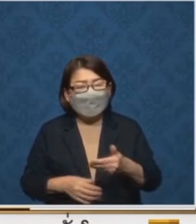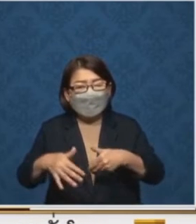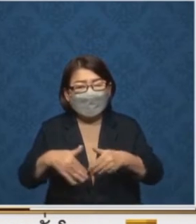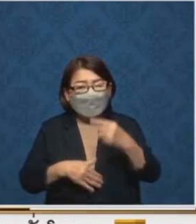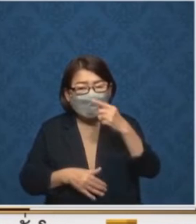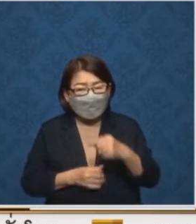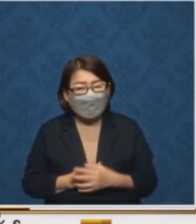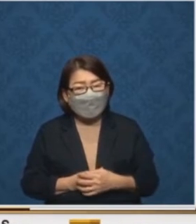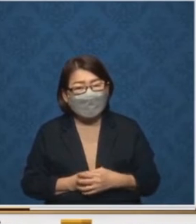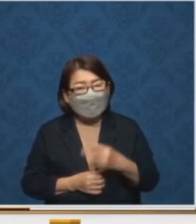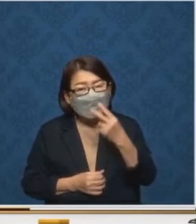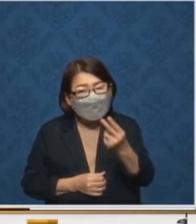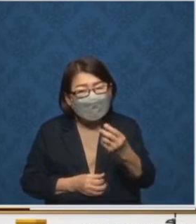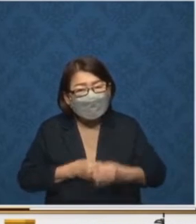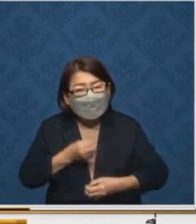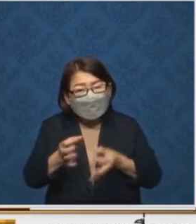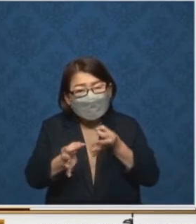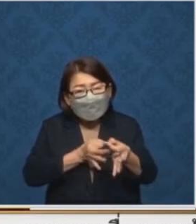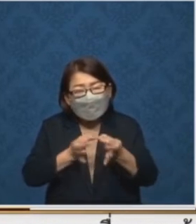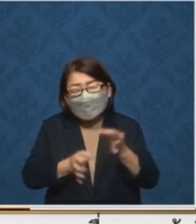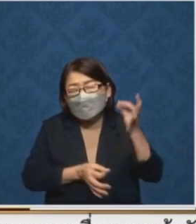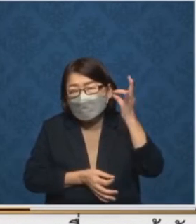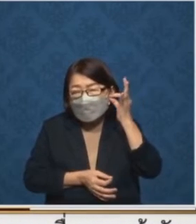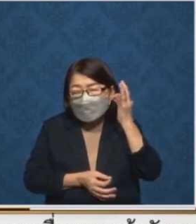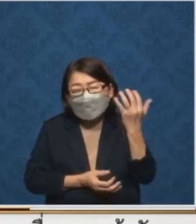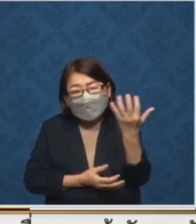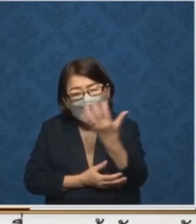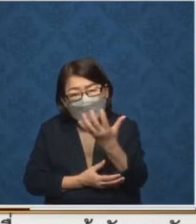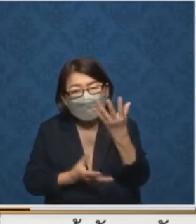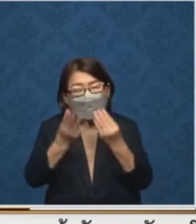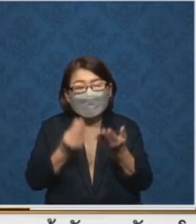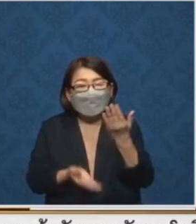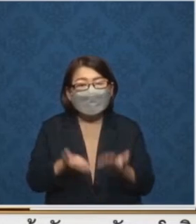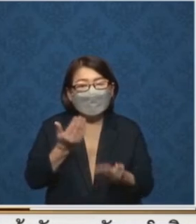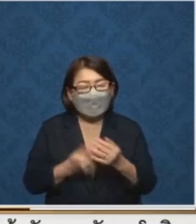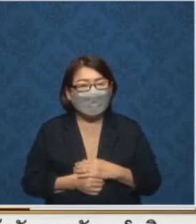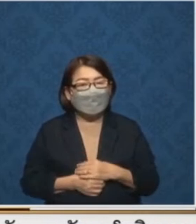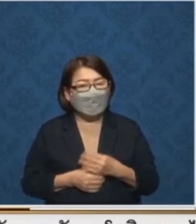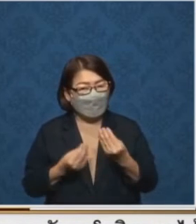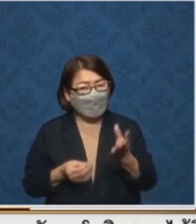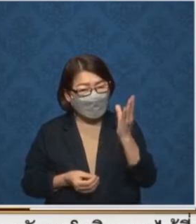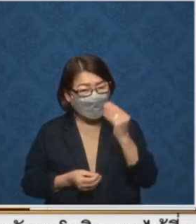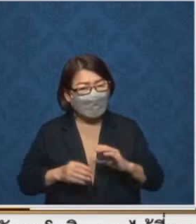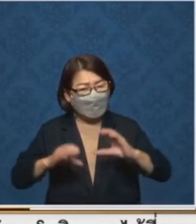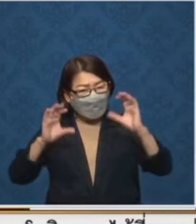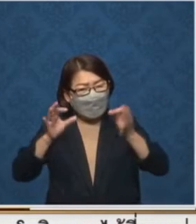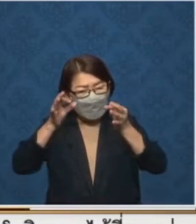ครับ